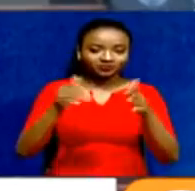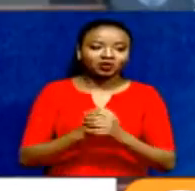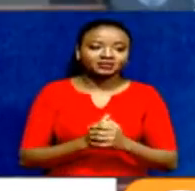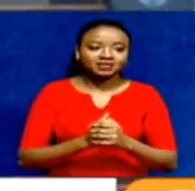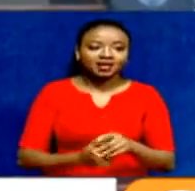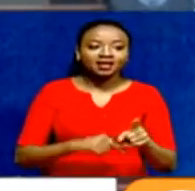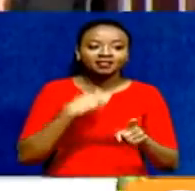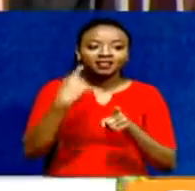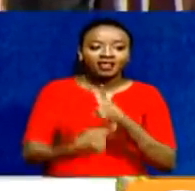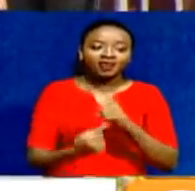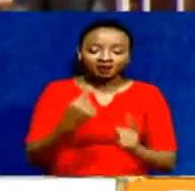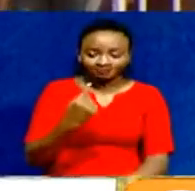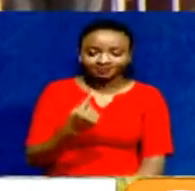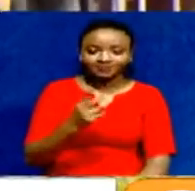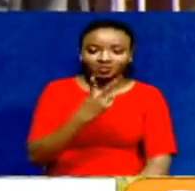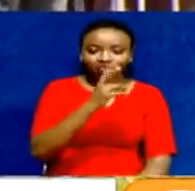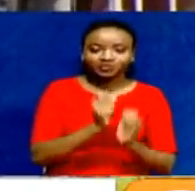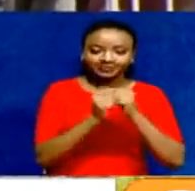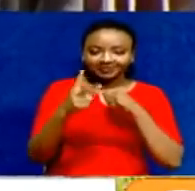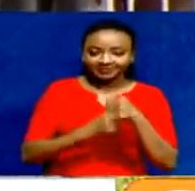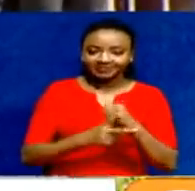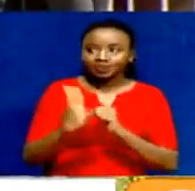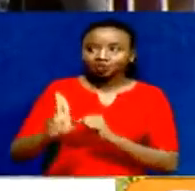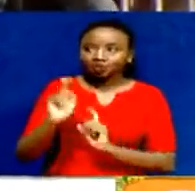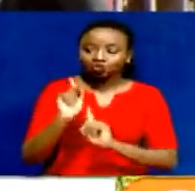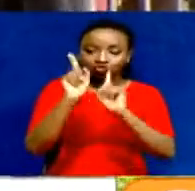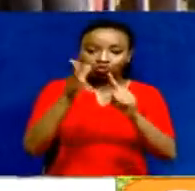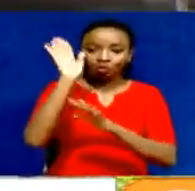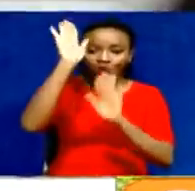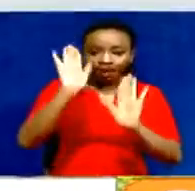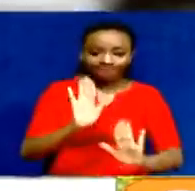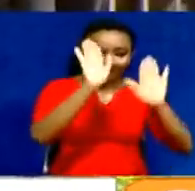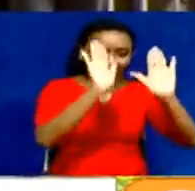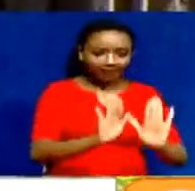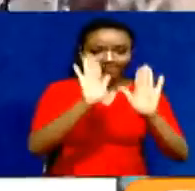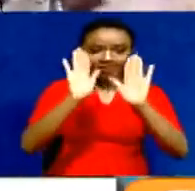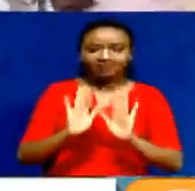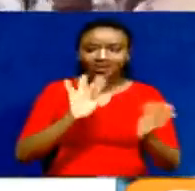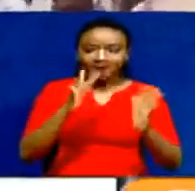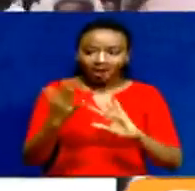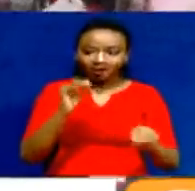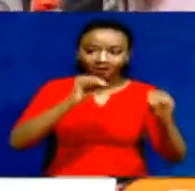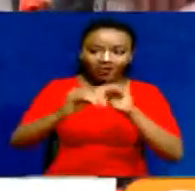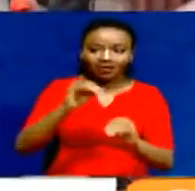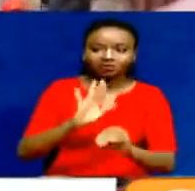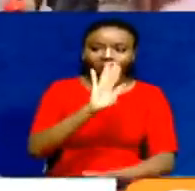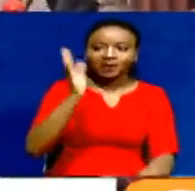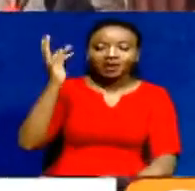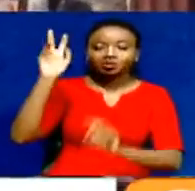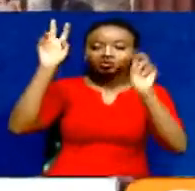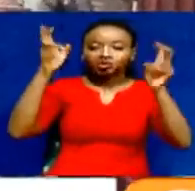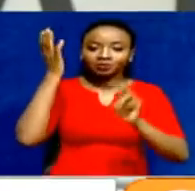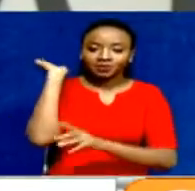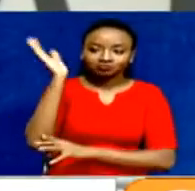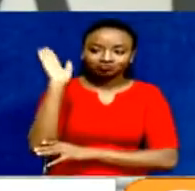Mwaka 2017, Rais alipokuwa katika kampeni za uchaguzi, hotuba yake ilizungumzia kwa kina ajenda 4 kuu